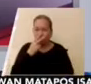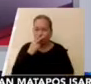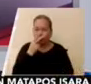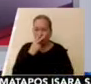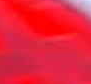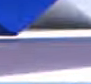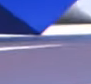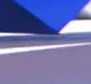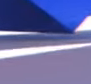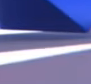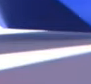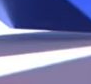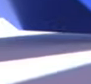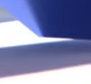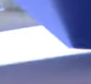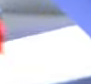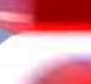Mark Salazar.